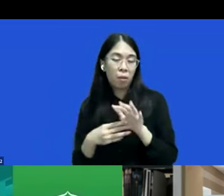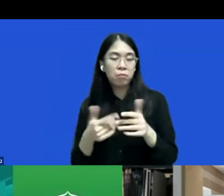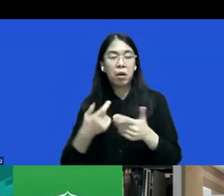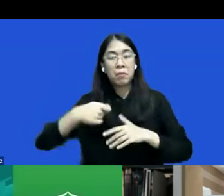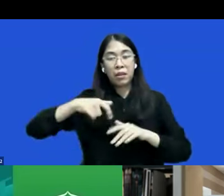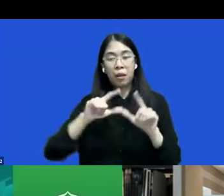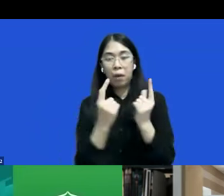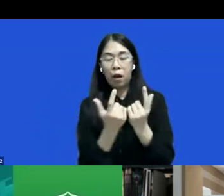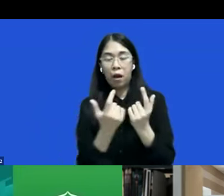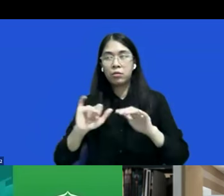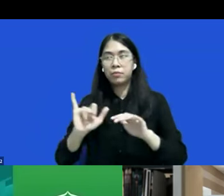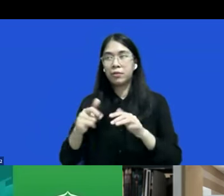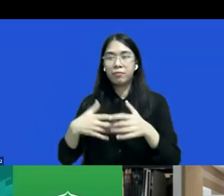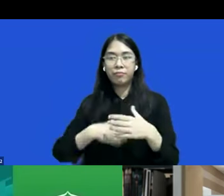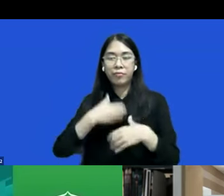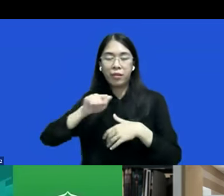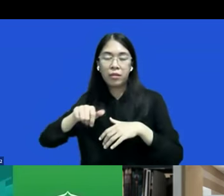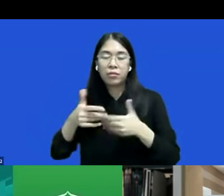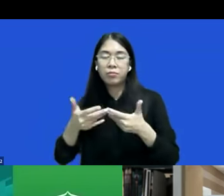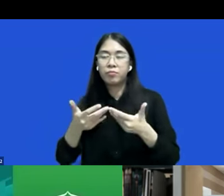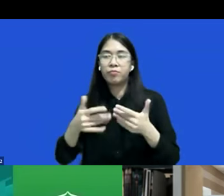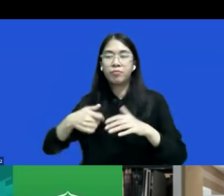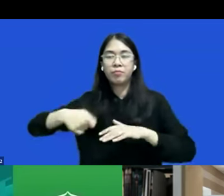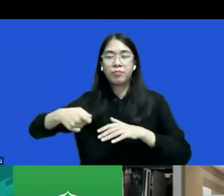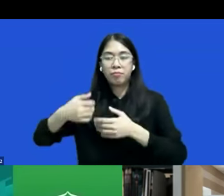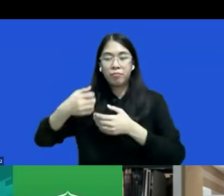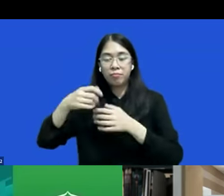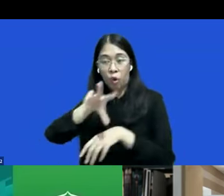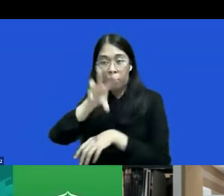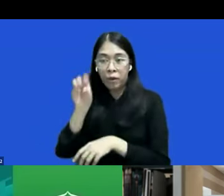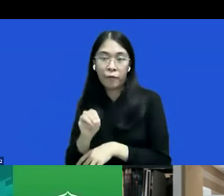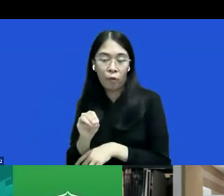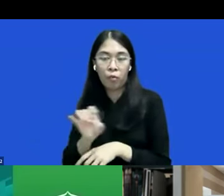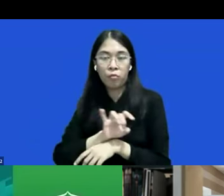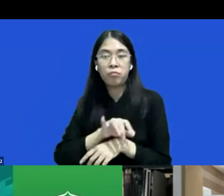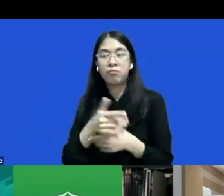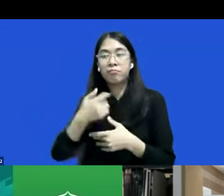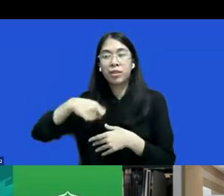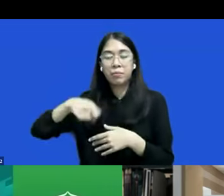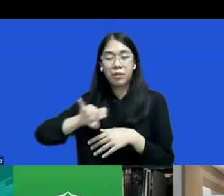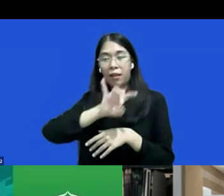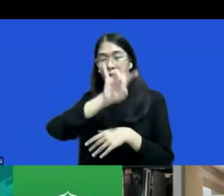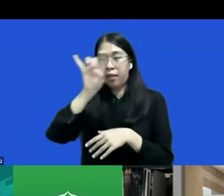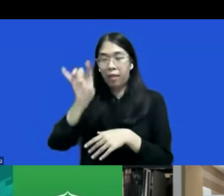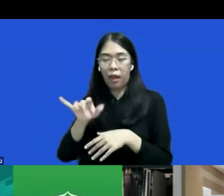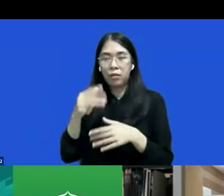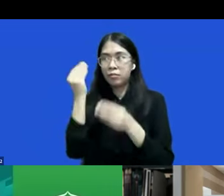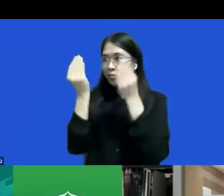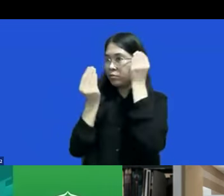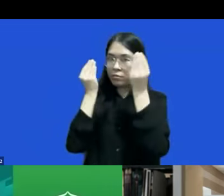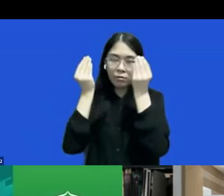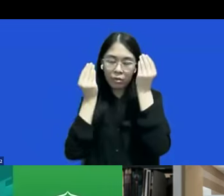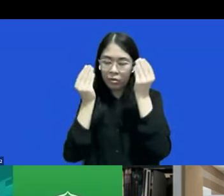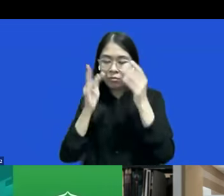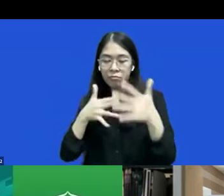katakanlah, Kementerian Hukum dan HAM, Kemenkom Info, dan juga kementerian lembaga yang lain juga kebingungan, sehingga sampai hari